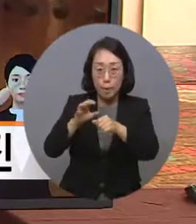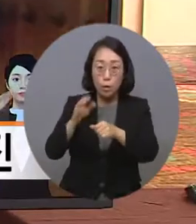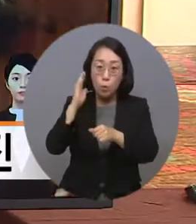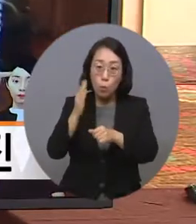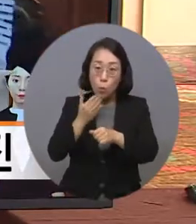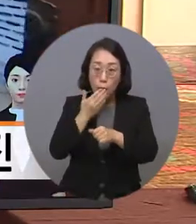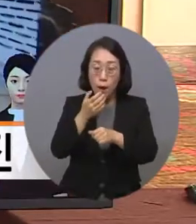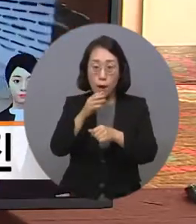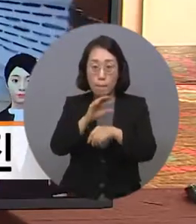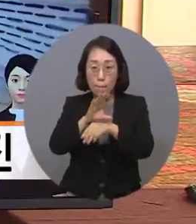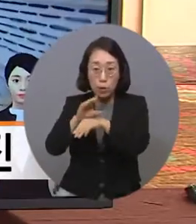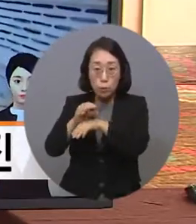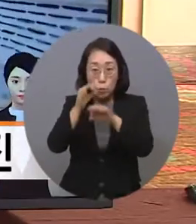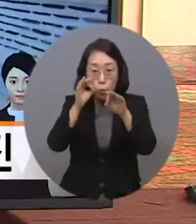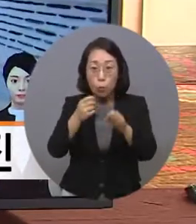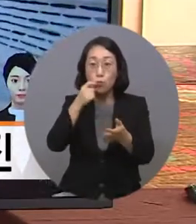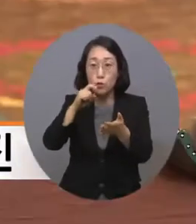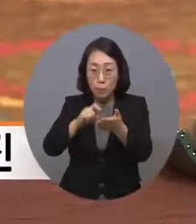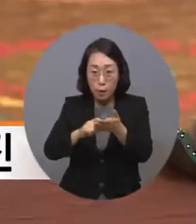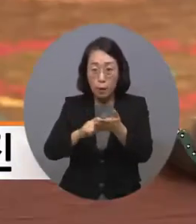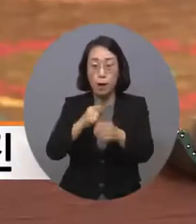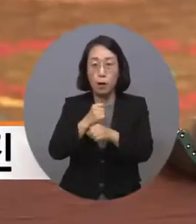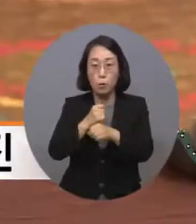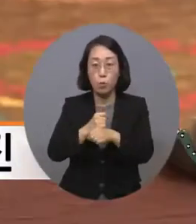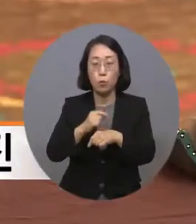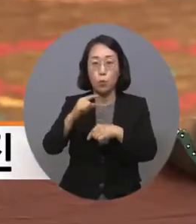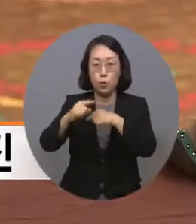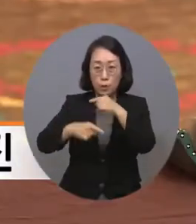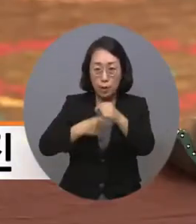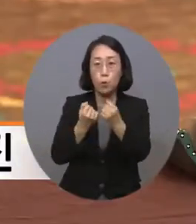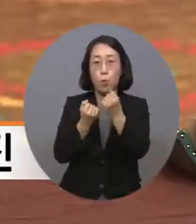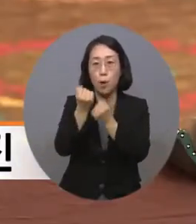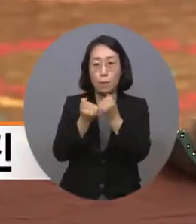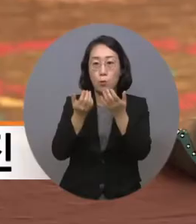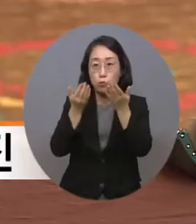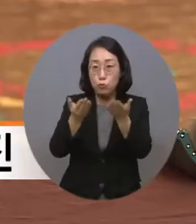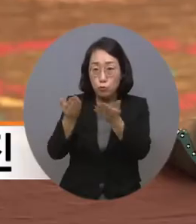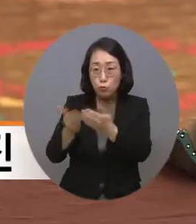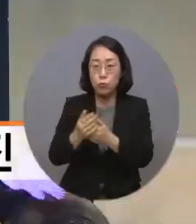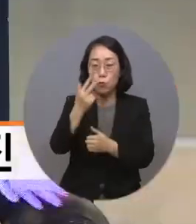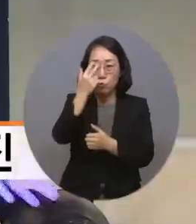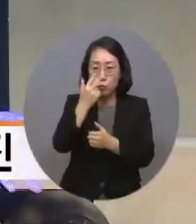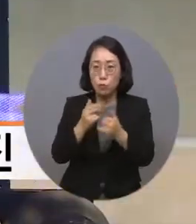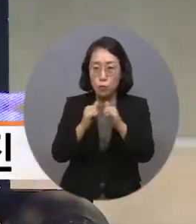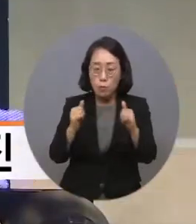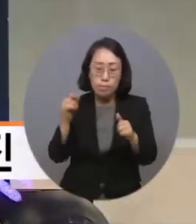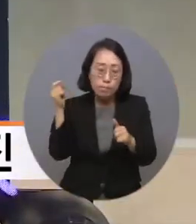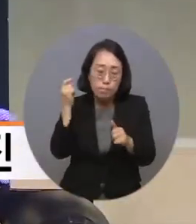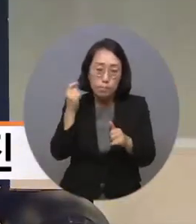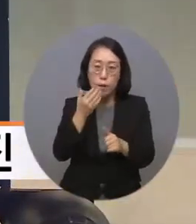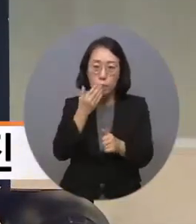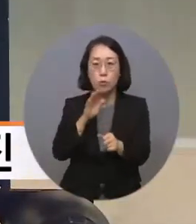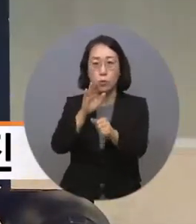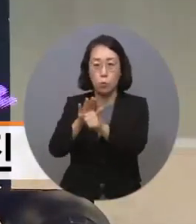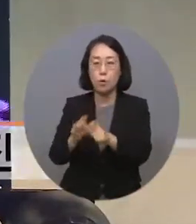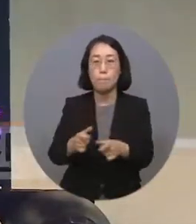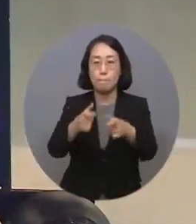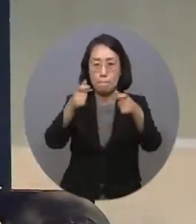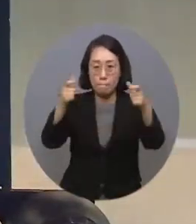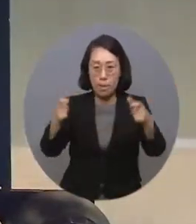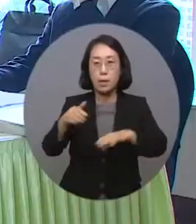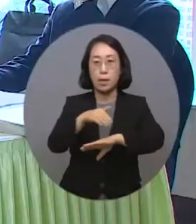청각장애인의 방송 접근성을 높이고 자동 화면에서의 기술 도입으로 시각장애인 맞춤형 콘텐츠를 확대할